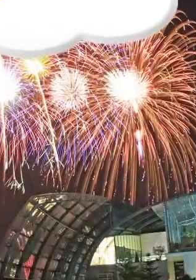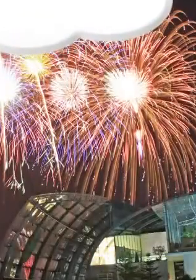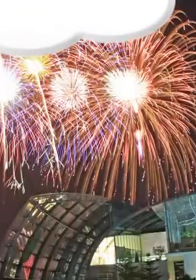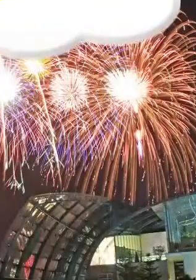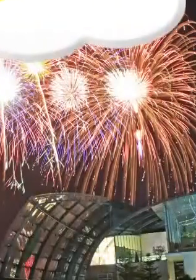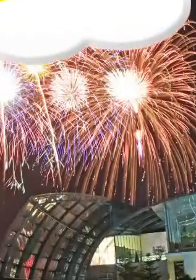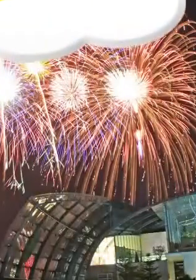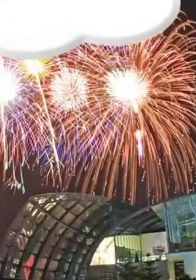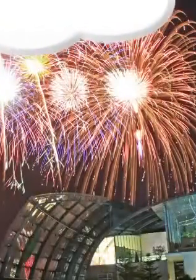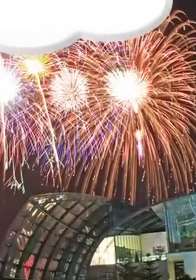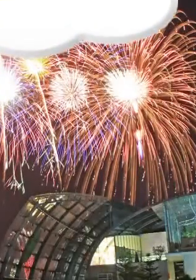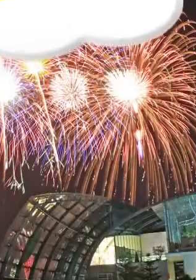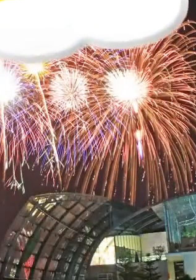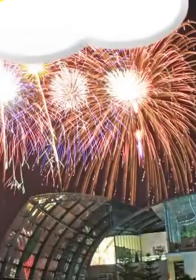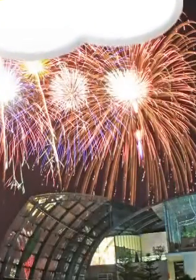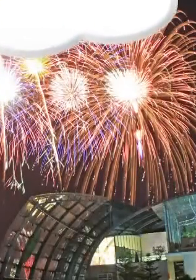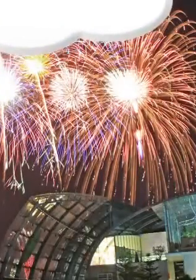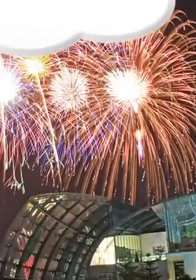知る見るいわき。